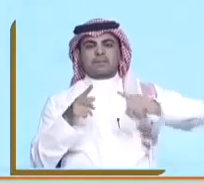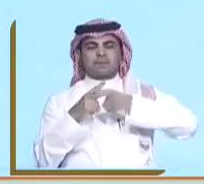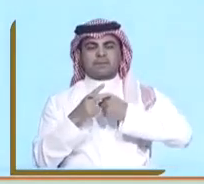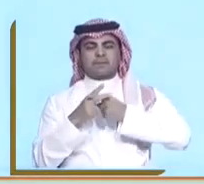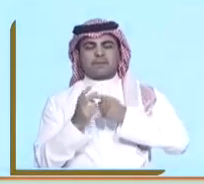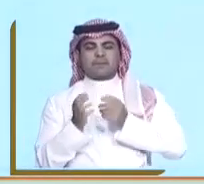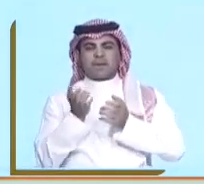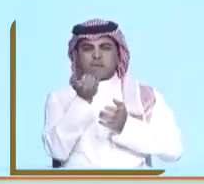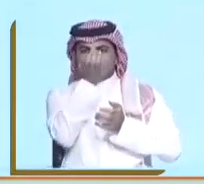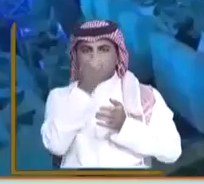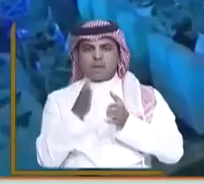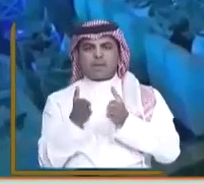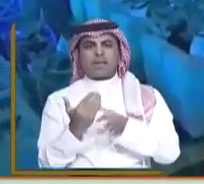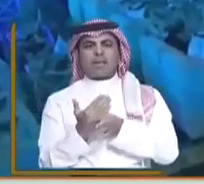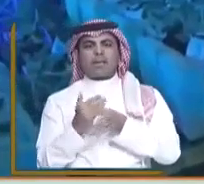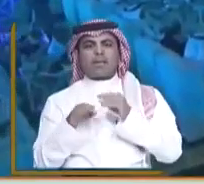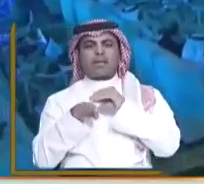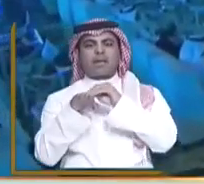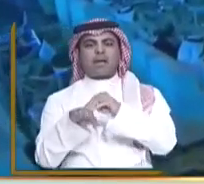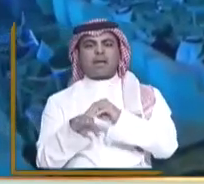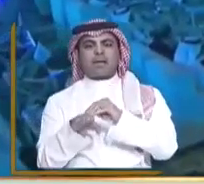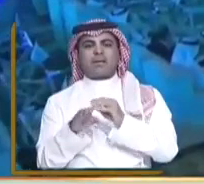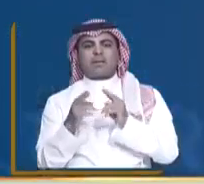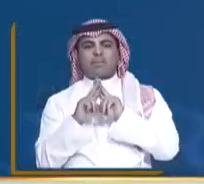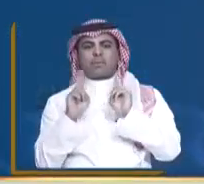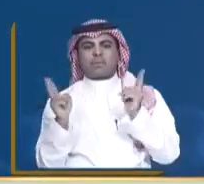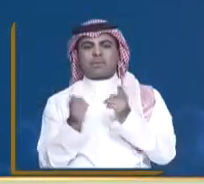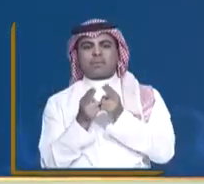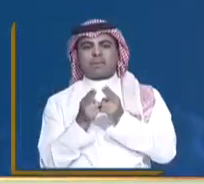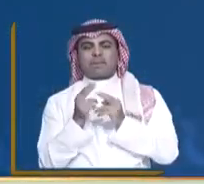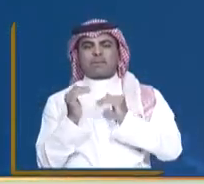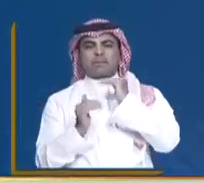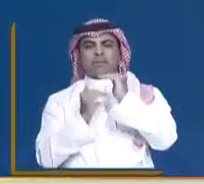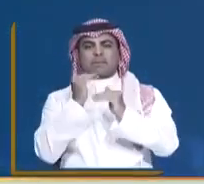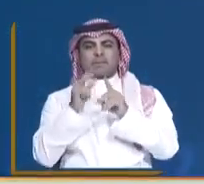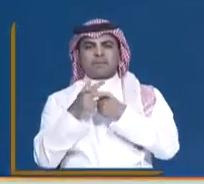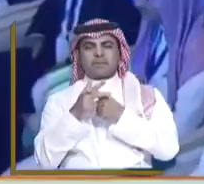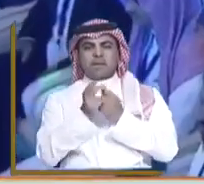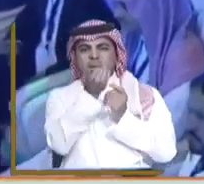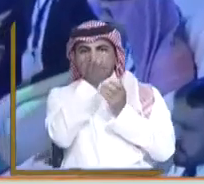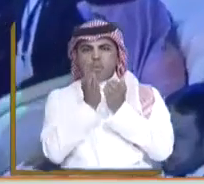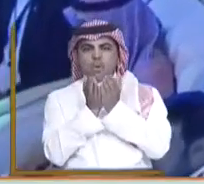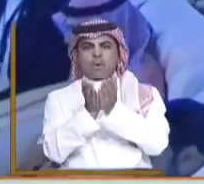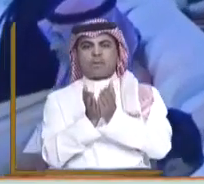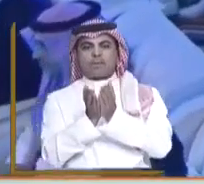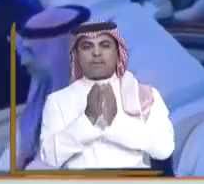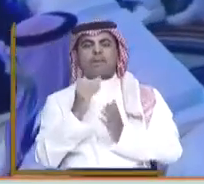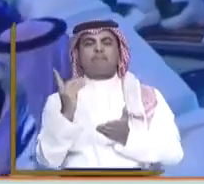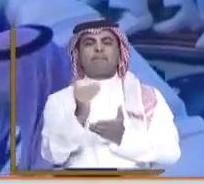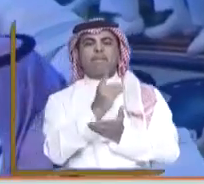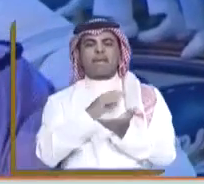بتنظيم من الهيئه العامه للنقل ويناقش المؤتمر لاستدامه في الصناعه البحريه وتاثيرها على البيئه